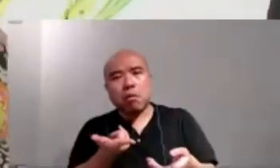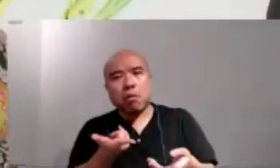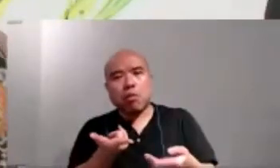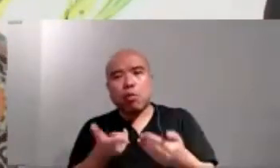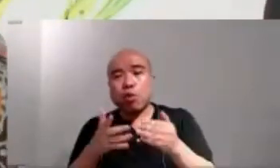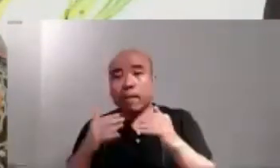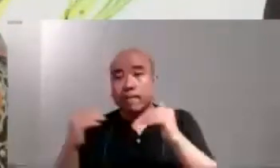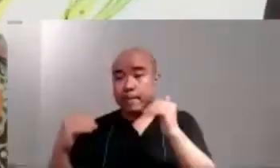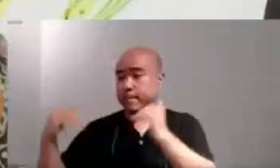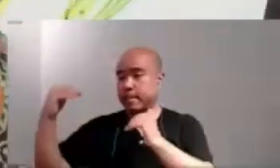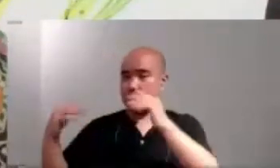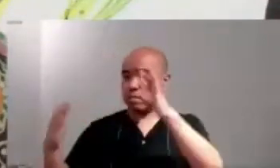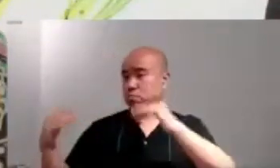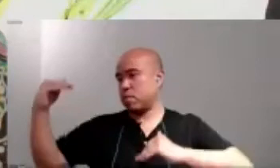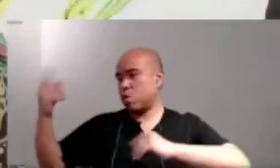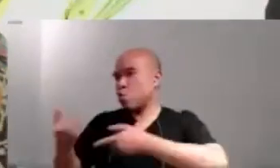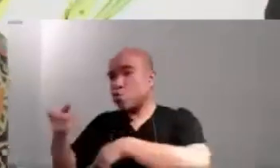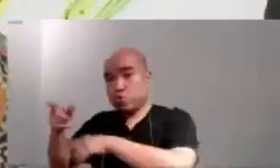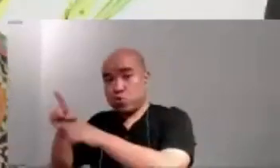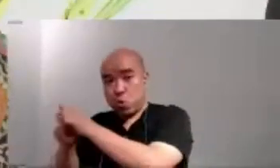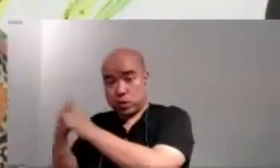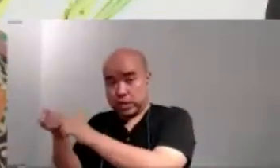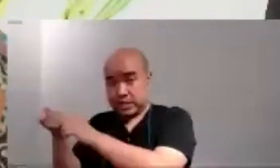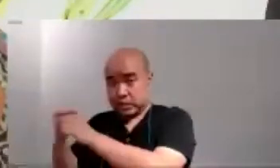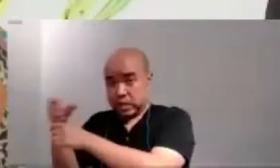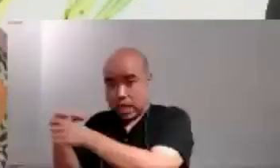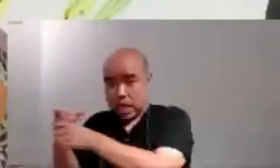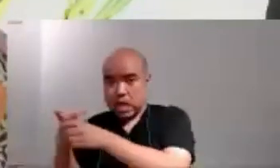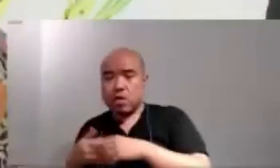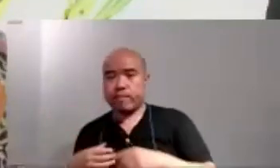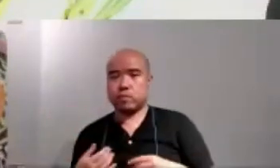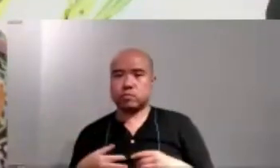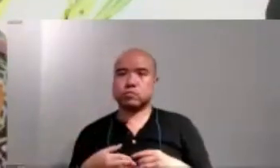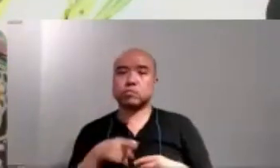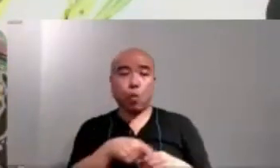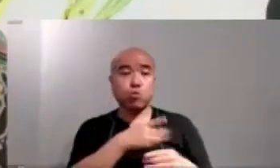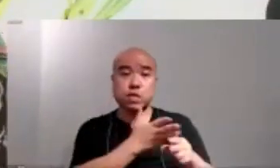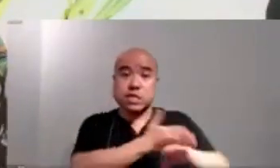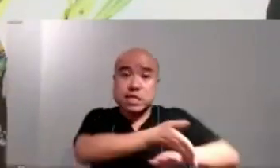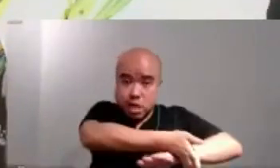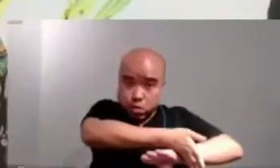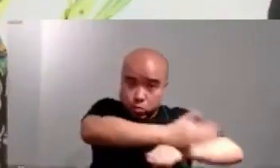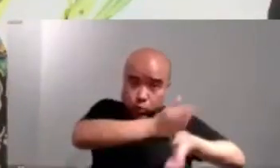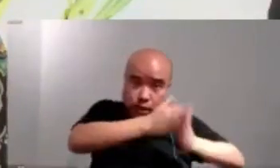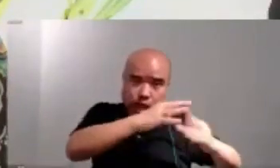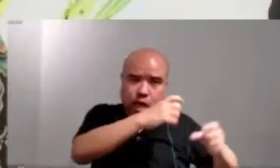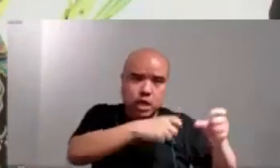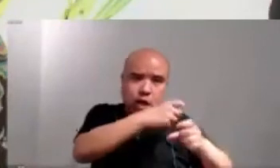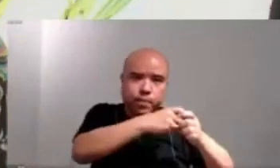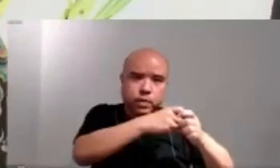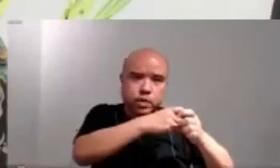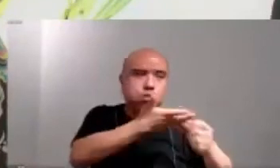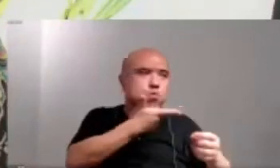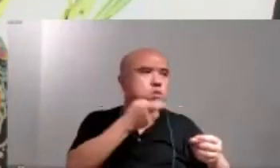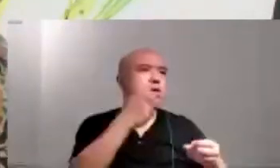其實都還是很低的，但是社會企業一個很特別的呢，就是我們承載著非常之堅實的社會價值和